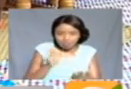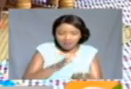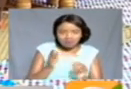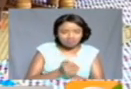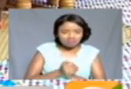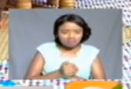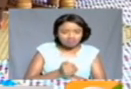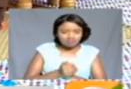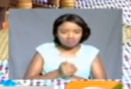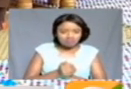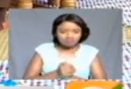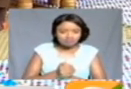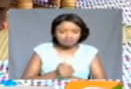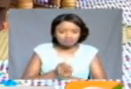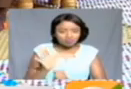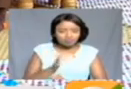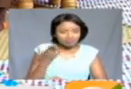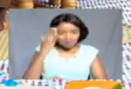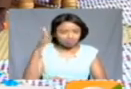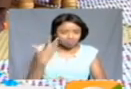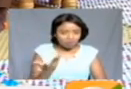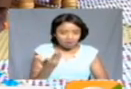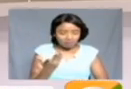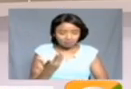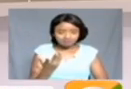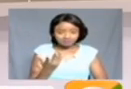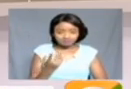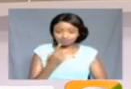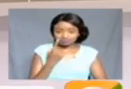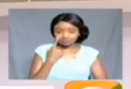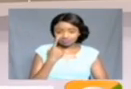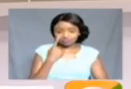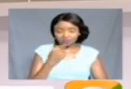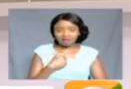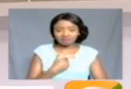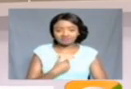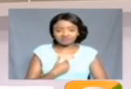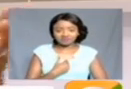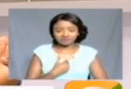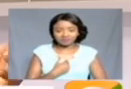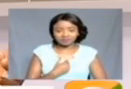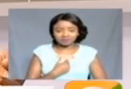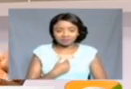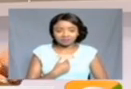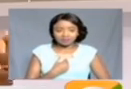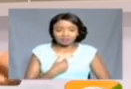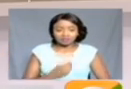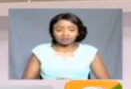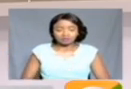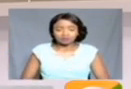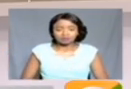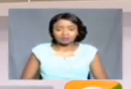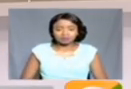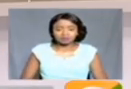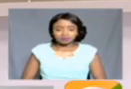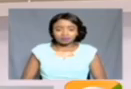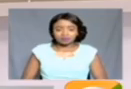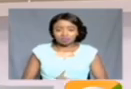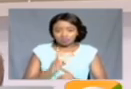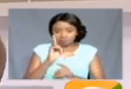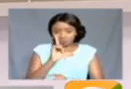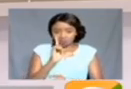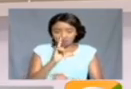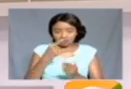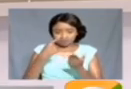Unajua kuna kama kikao ambacho kilifanywa na wanaume na wanawake wakaambiwa ni